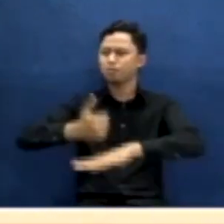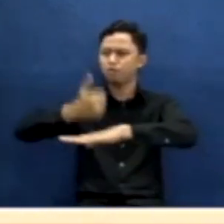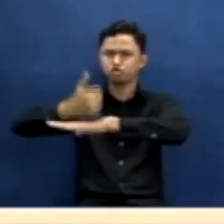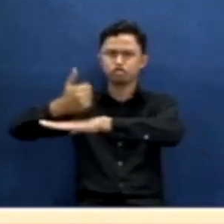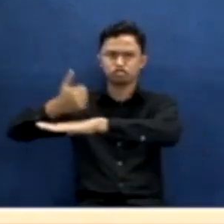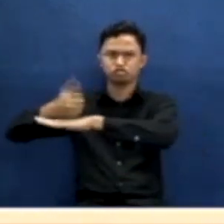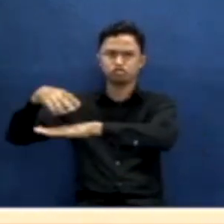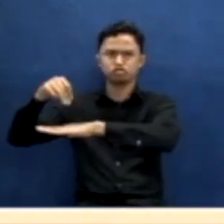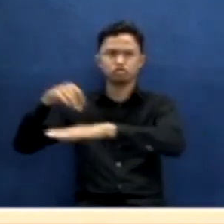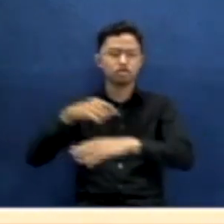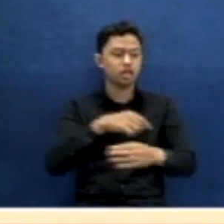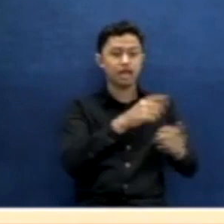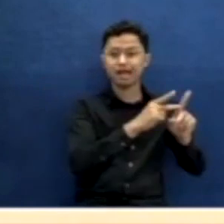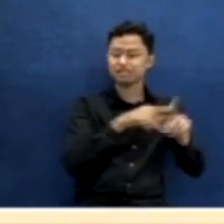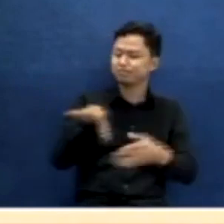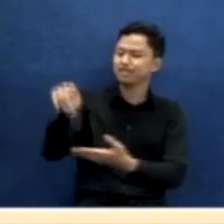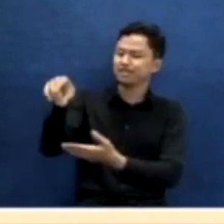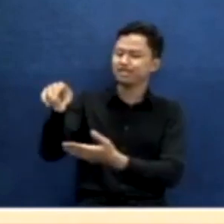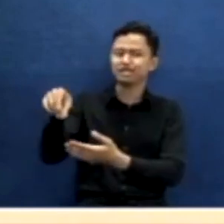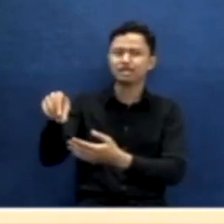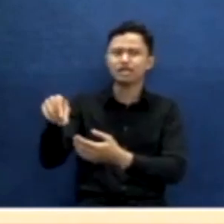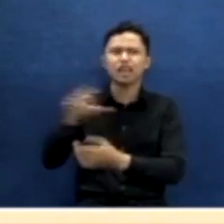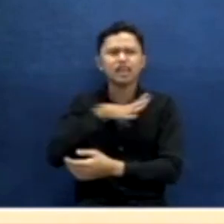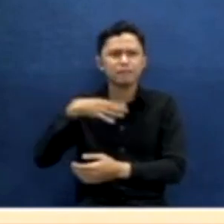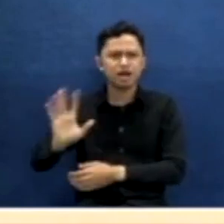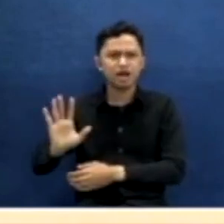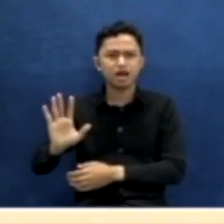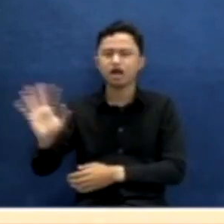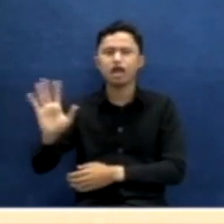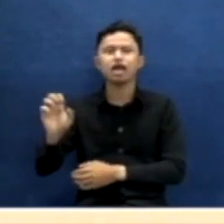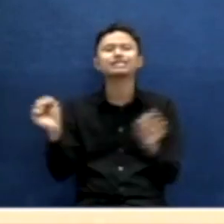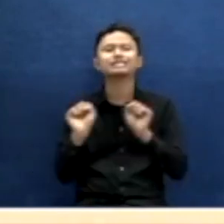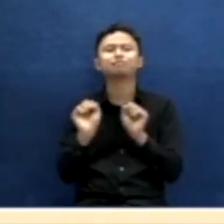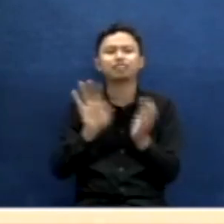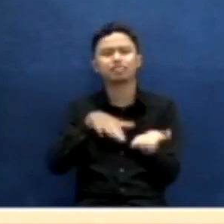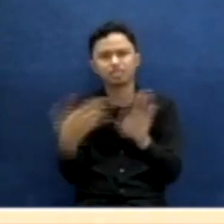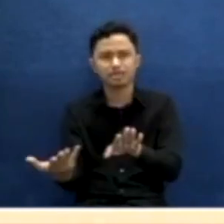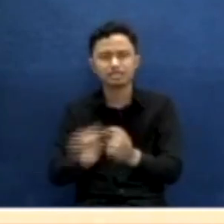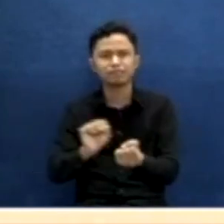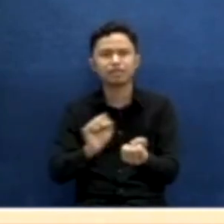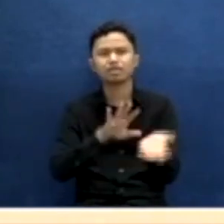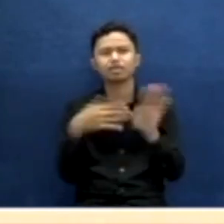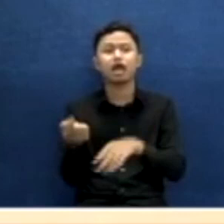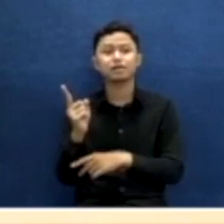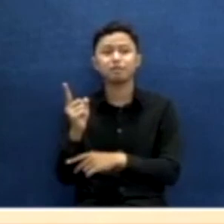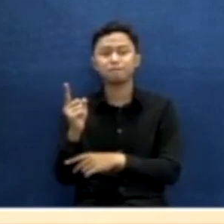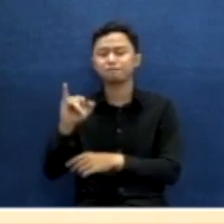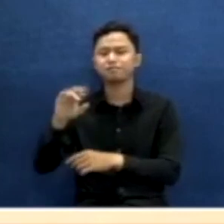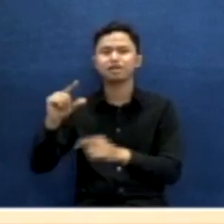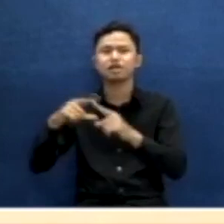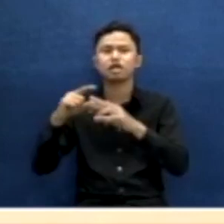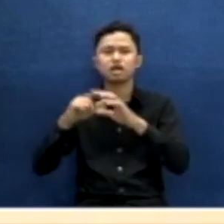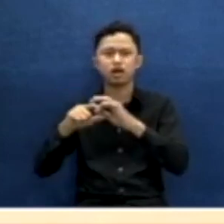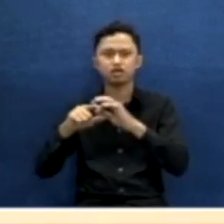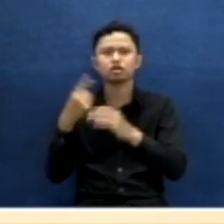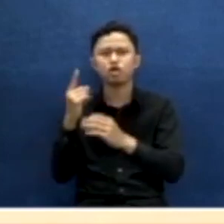Yusuftidakpernahbertahanlama.Mengapa? Karenadoa-doayangdipanjatkanoleh rakyatIrakketikamerekamembencidan menolak